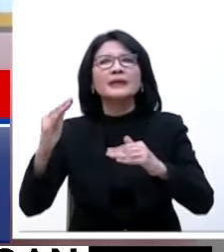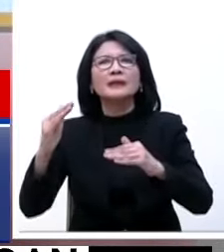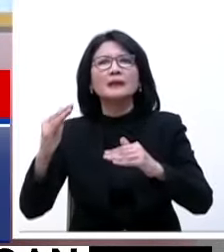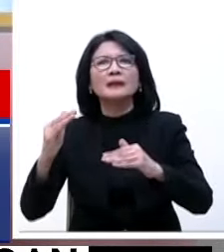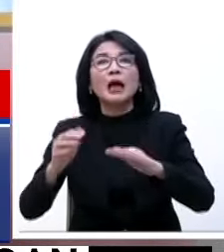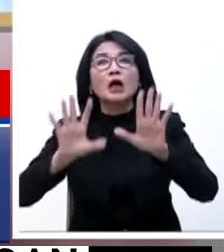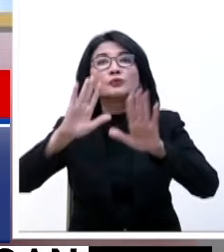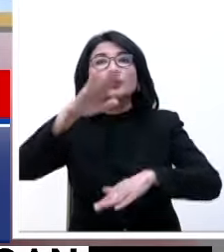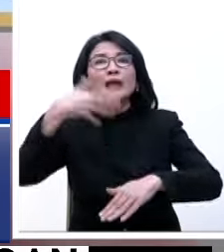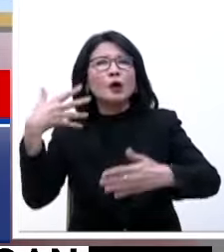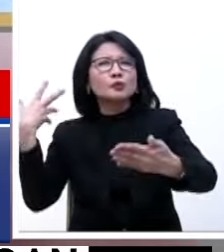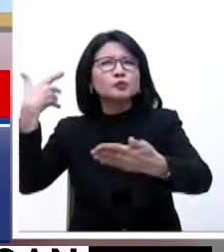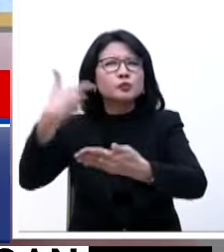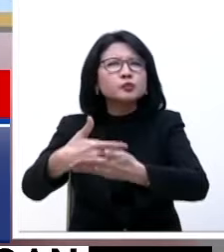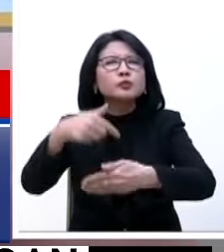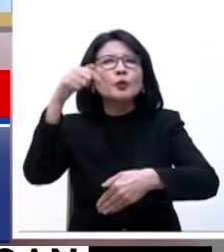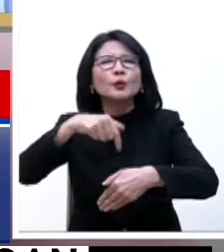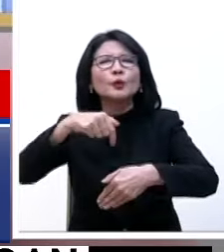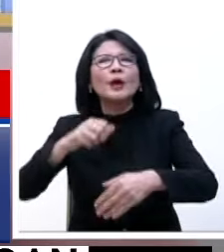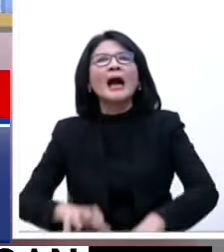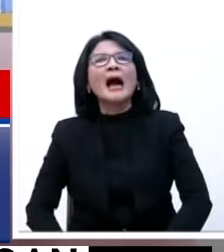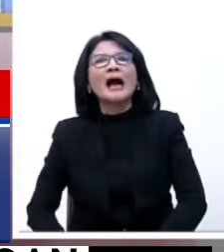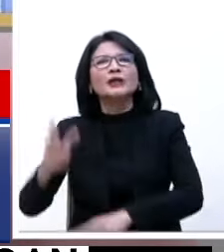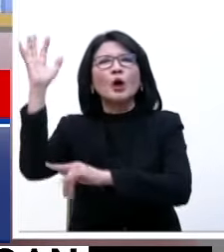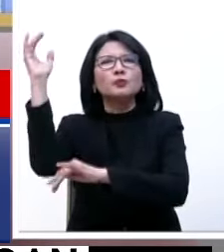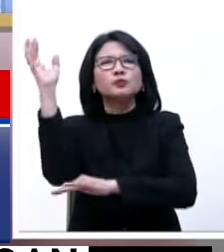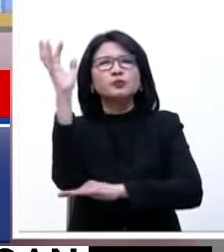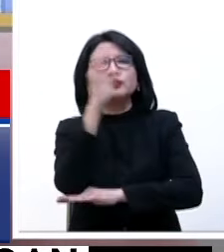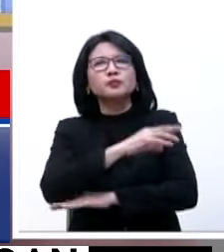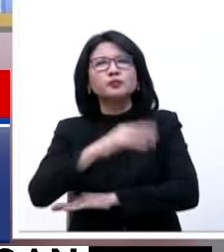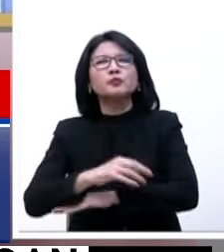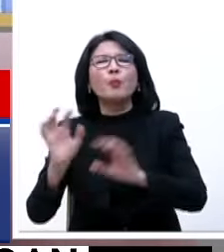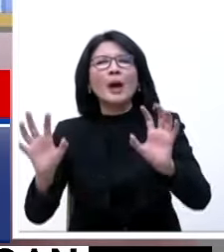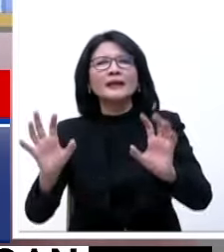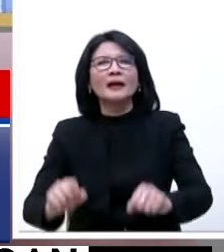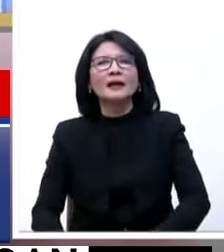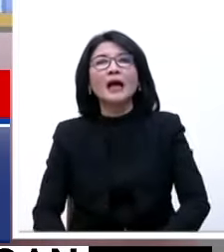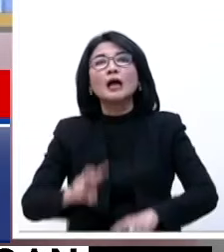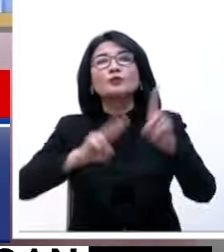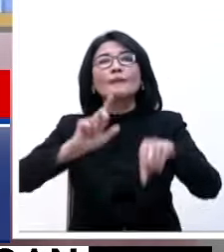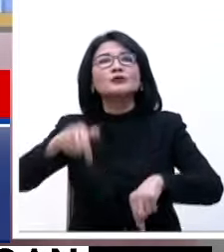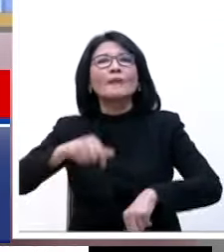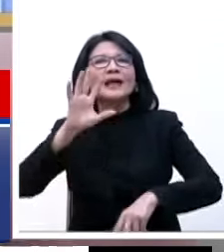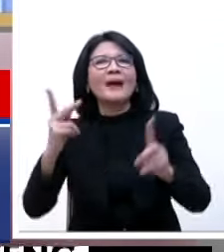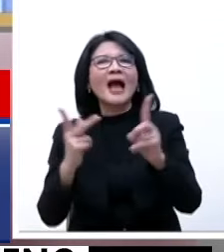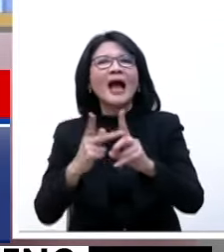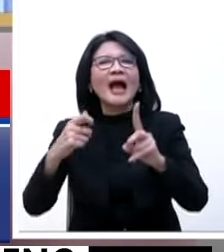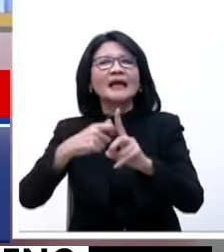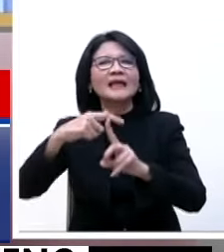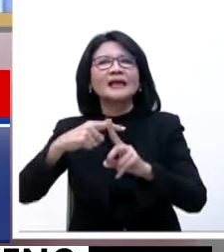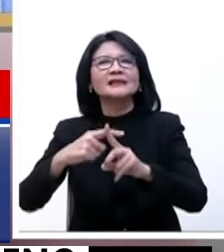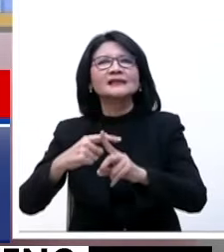dalam 10 tahun terakhir terjadi deforestrasi 12 12,5 he